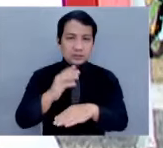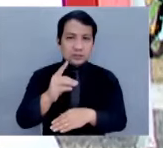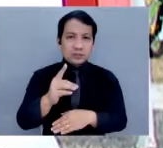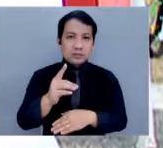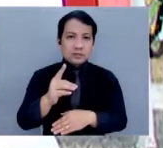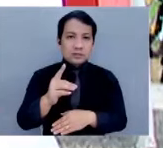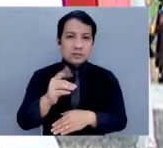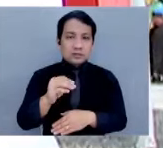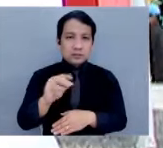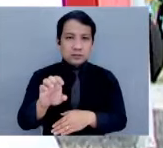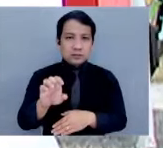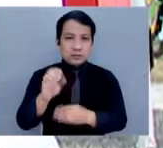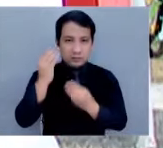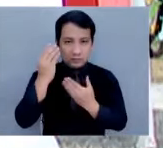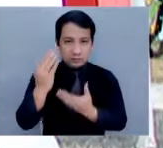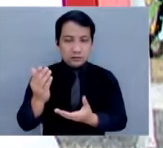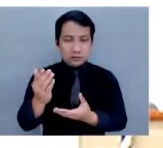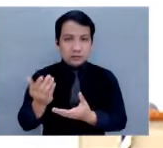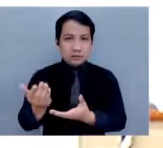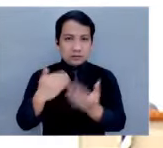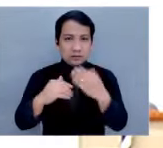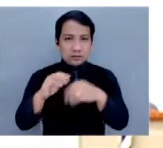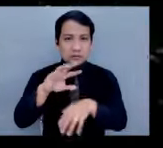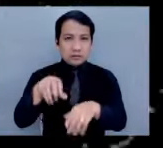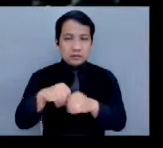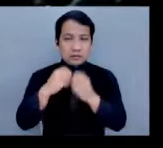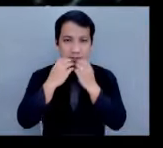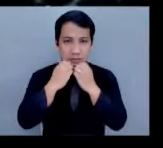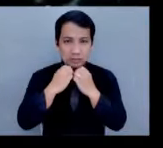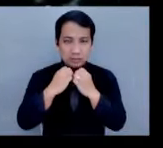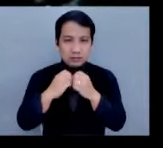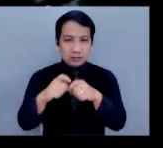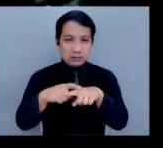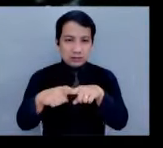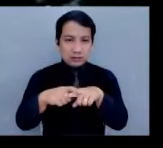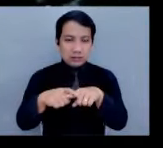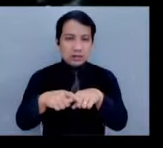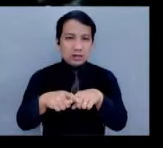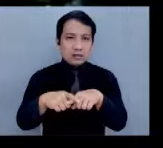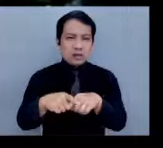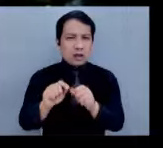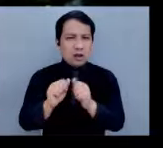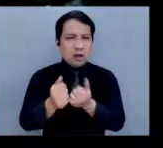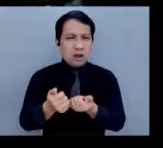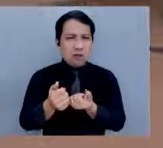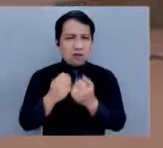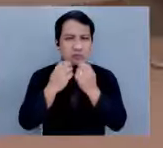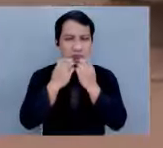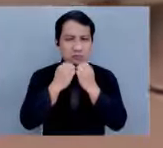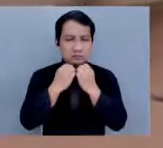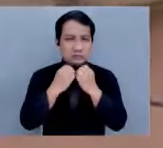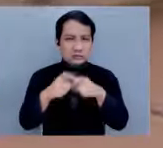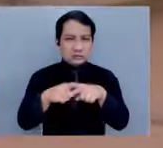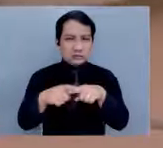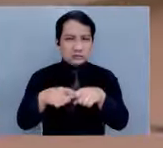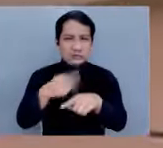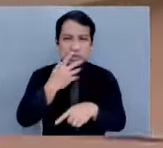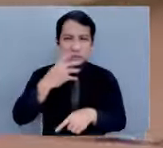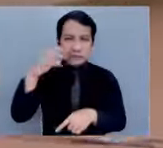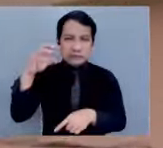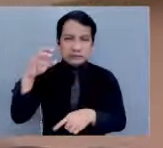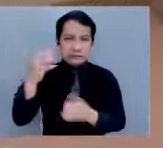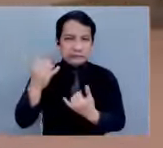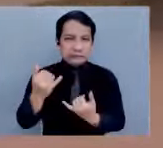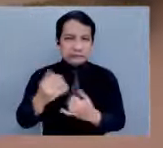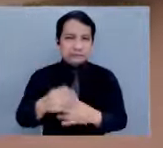publiko na makiisa sa pagtitipid ng kuryente pero paano magtitipid kung Matindi talaga ang init ayon